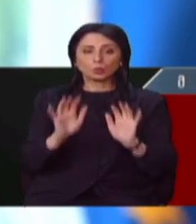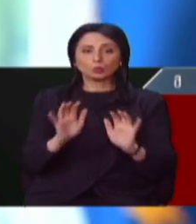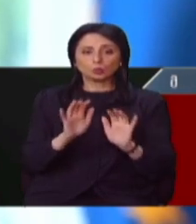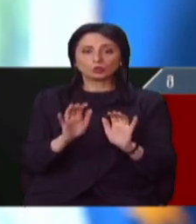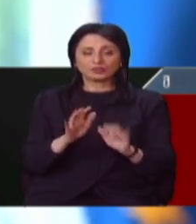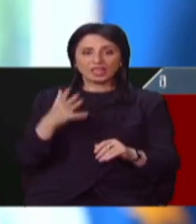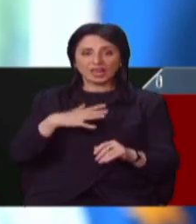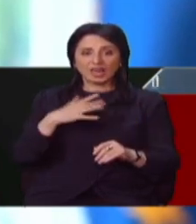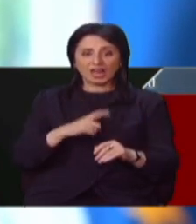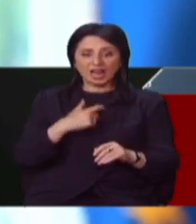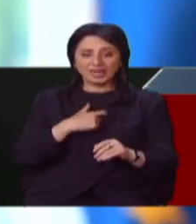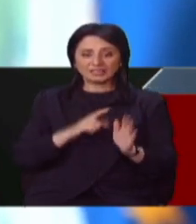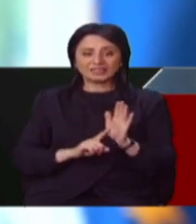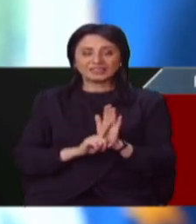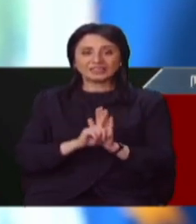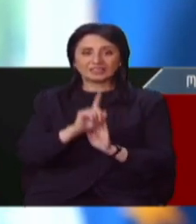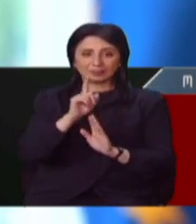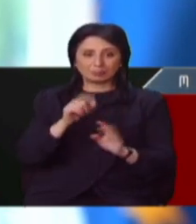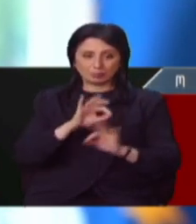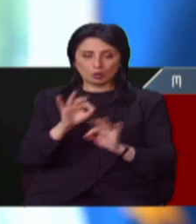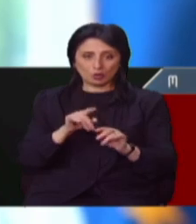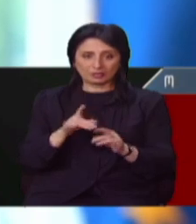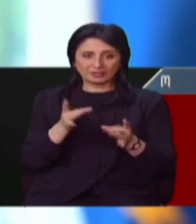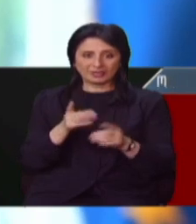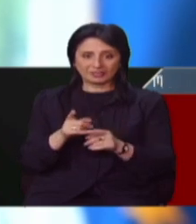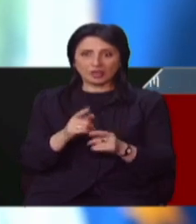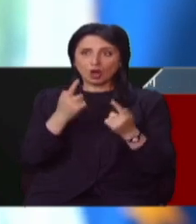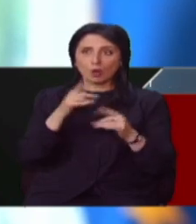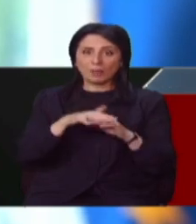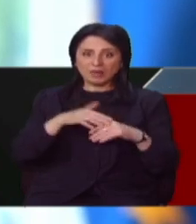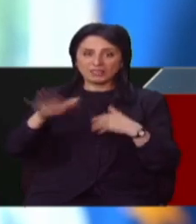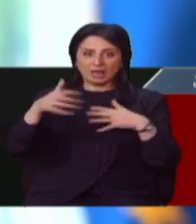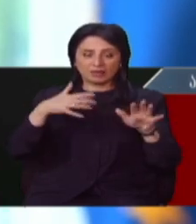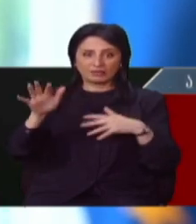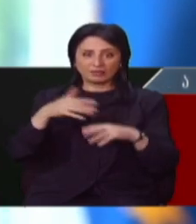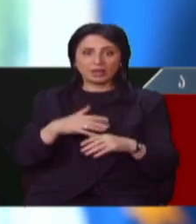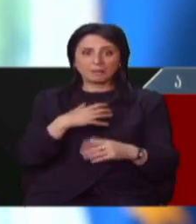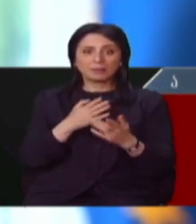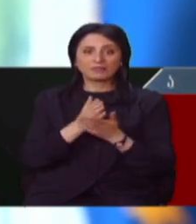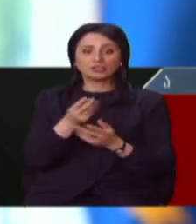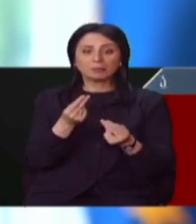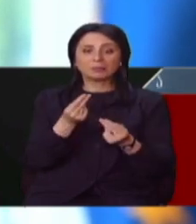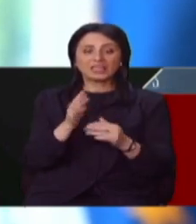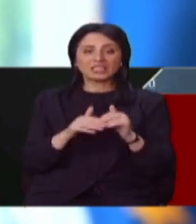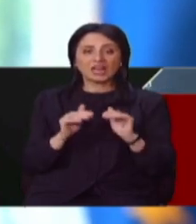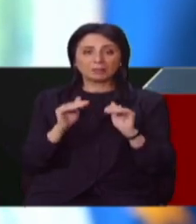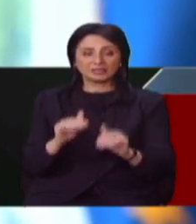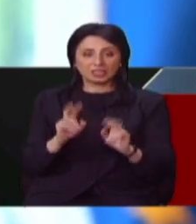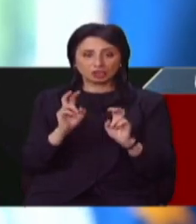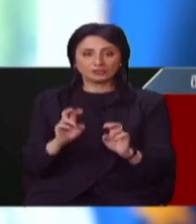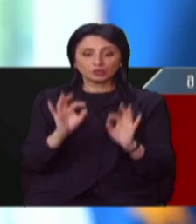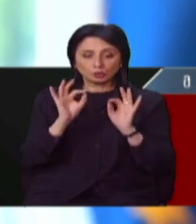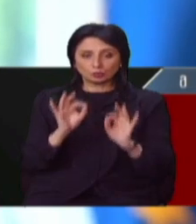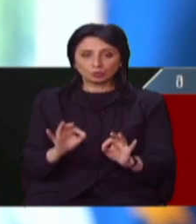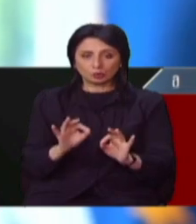უზრუნველყოფს ქართული სტარტაპების განვითარებას და გლობალურ ბაზრებზე გასვლას. მათ შორის ძალიან მნიშვნელოვანი მიმართულებაა ფინანსებზე ხელმისაწვდომობა.